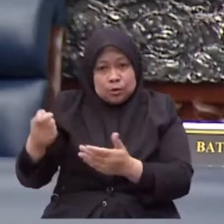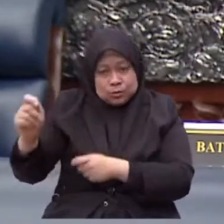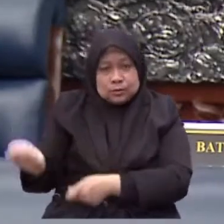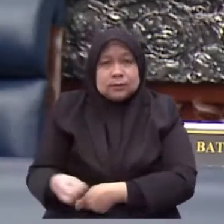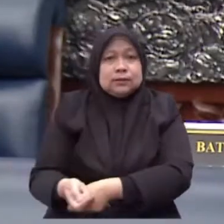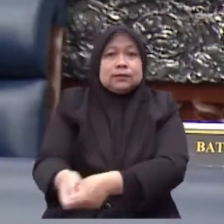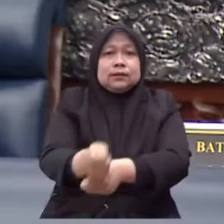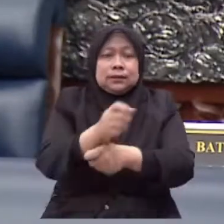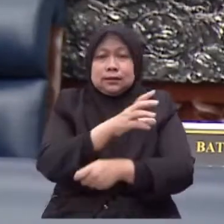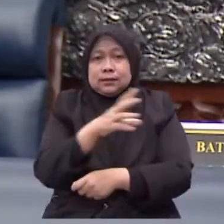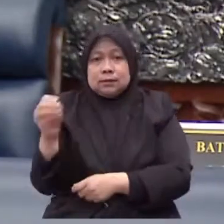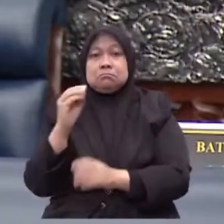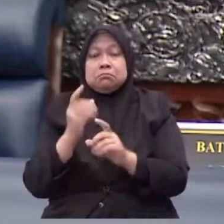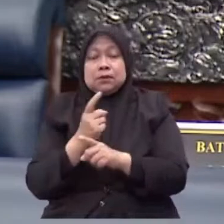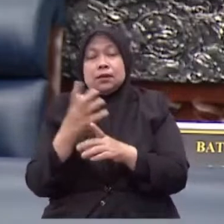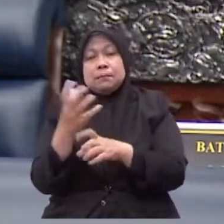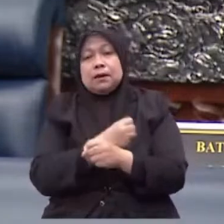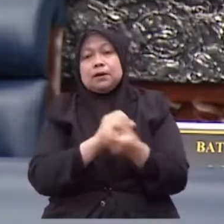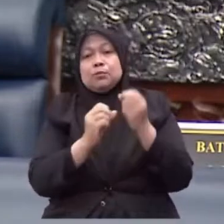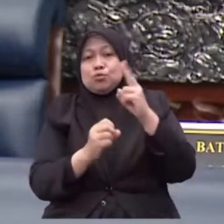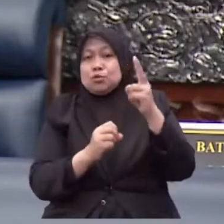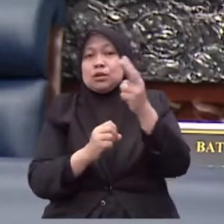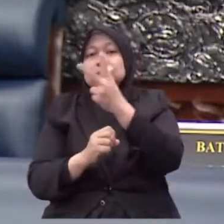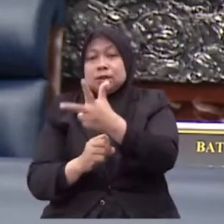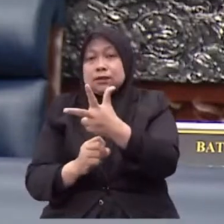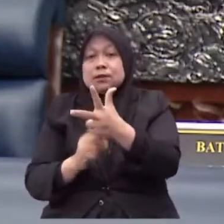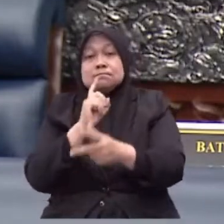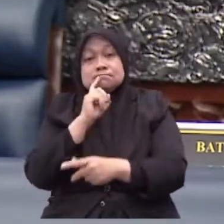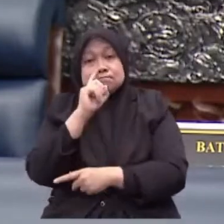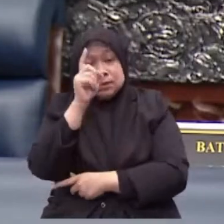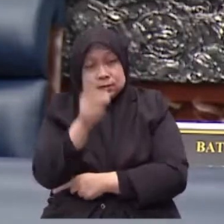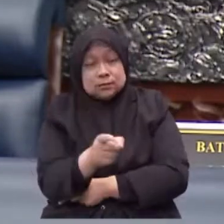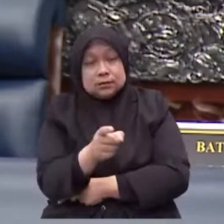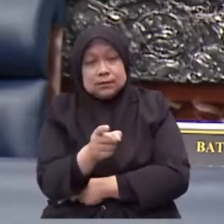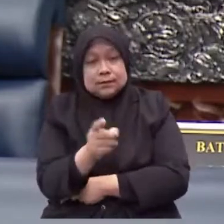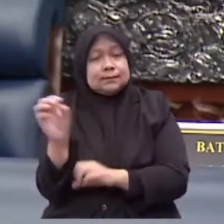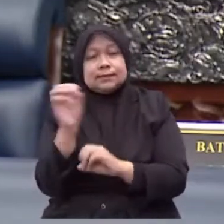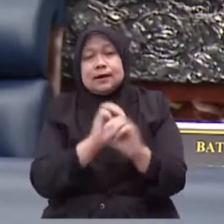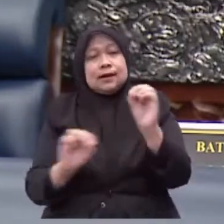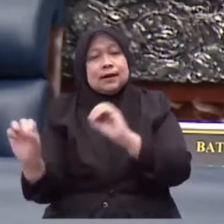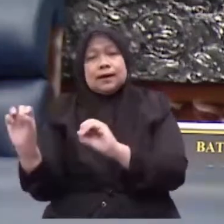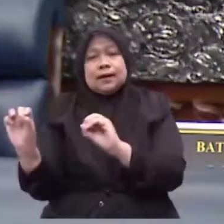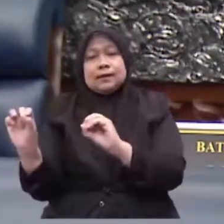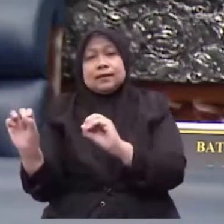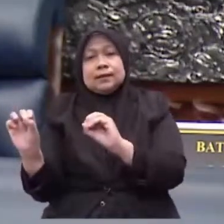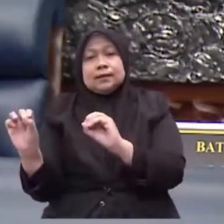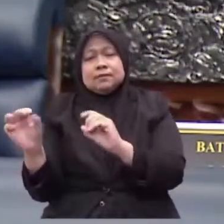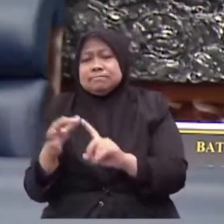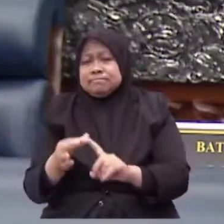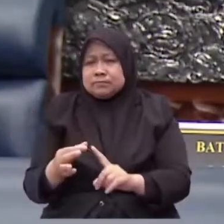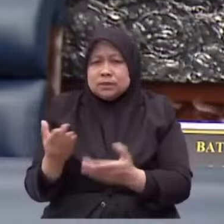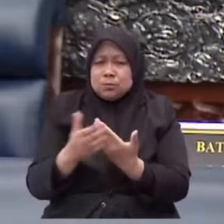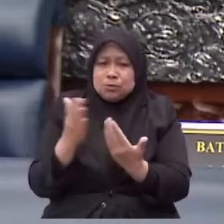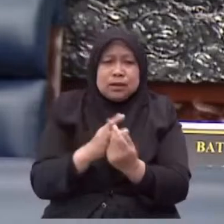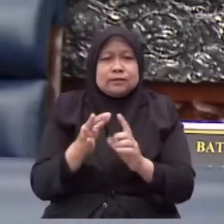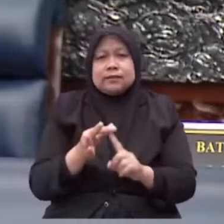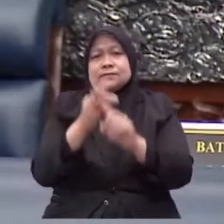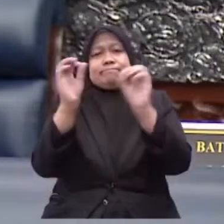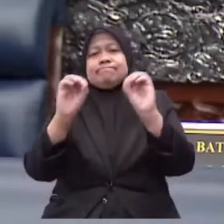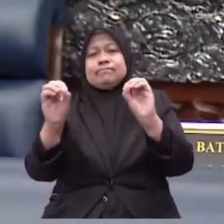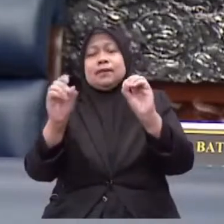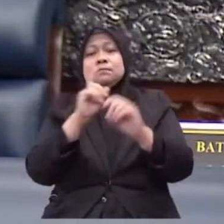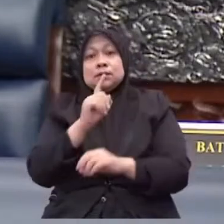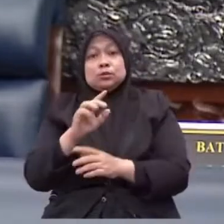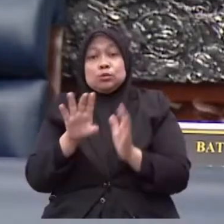Dimana mereka telah berjaya bahwa pulang pihak-pihak dan gangse walaupun tidak ada perselisihan khas buat masa ini di Malaysia